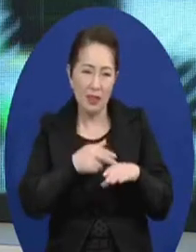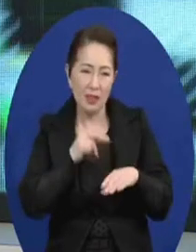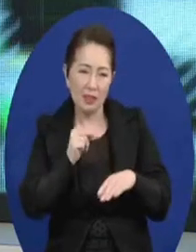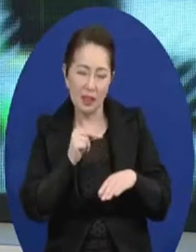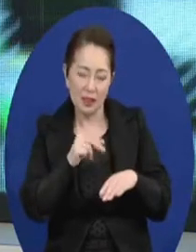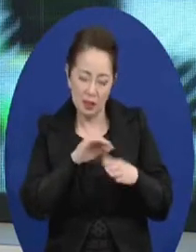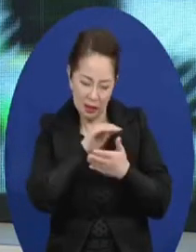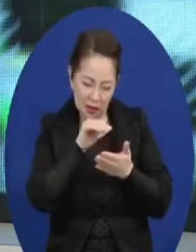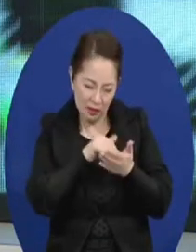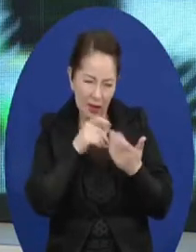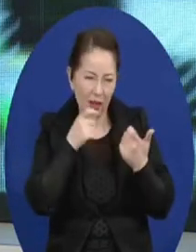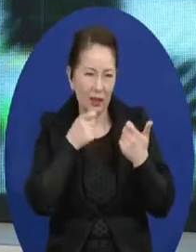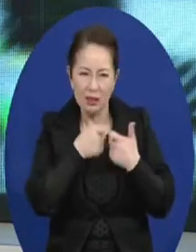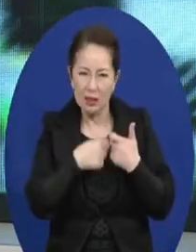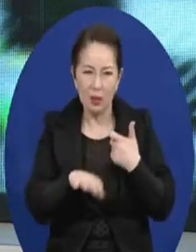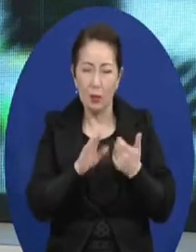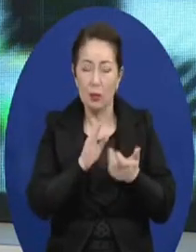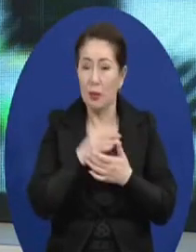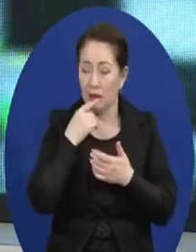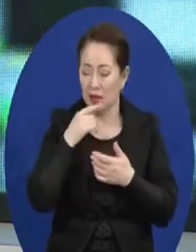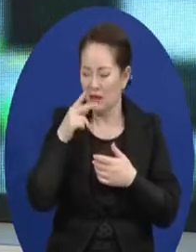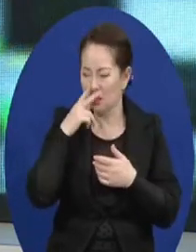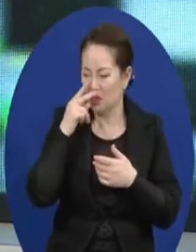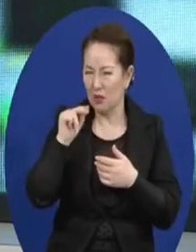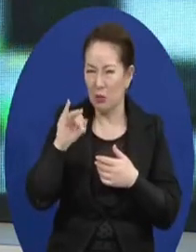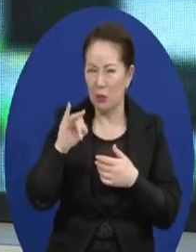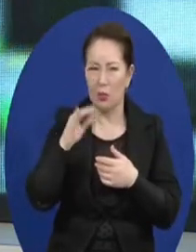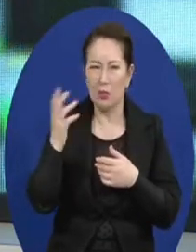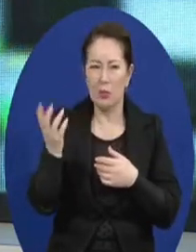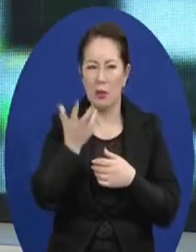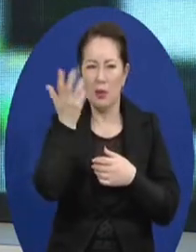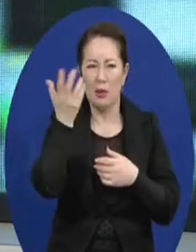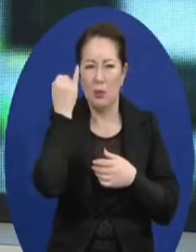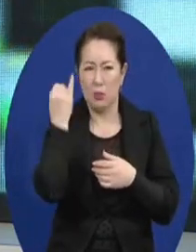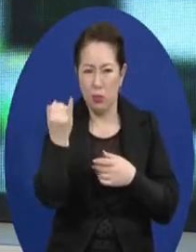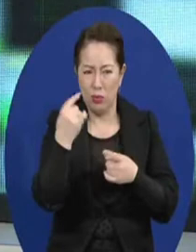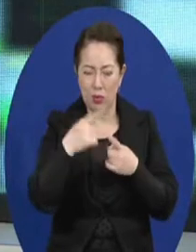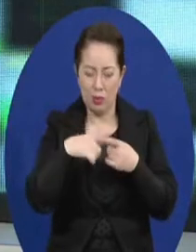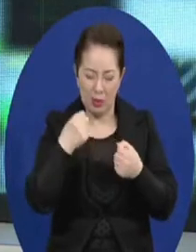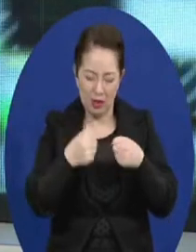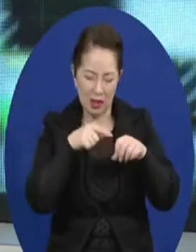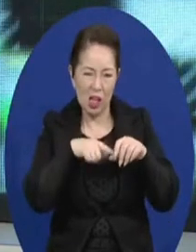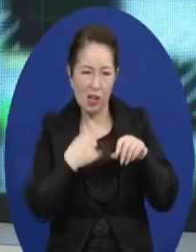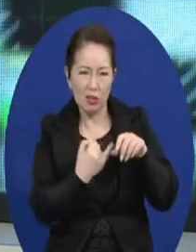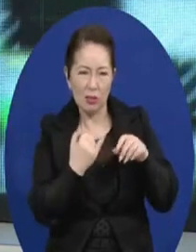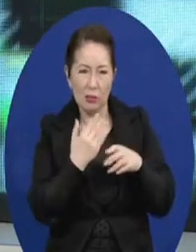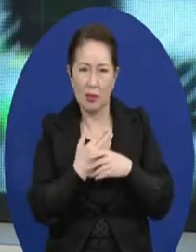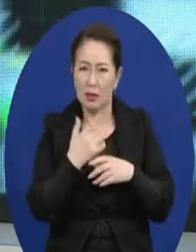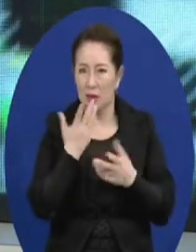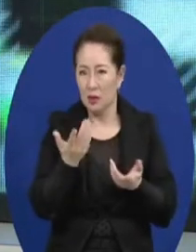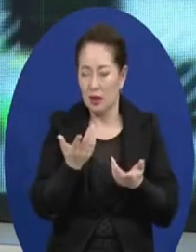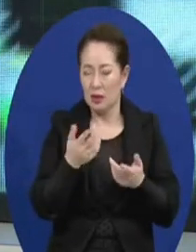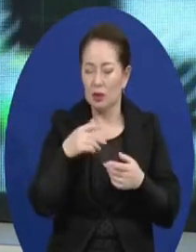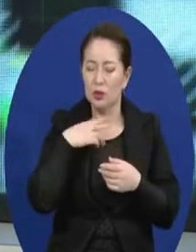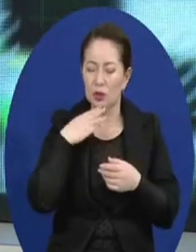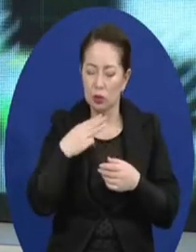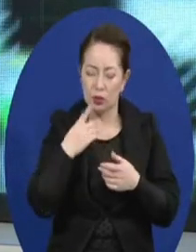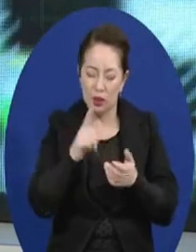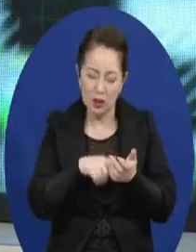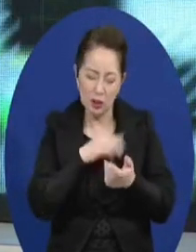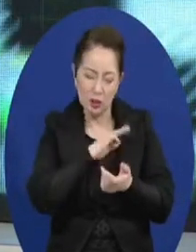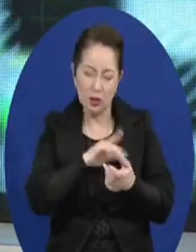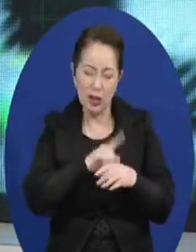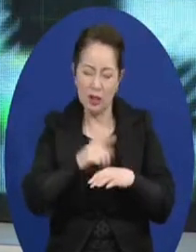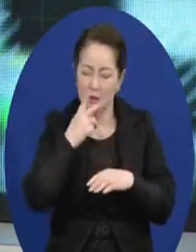чанар стандарттай хүрэхгүй байгаа талаар иргэд ярьдаг. Чанаргүй муу бензин агаар бохирдуулаад зогсохгүй автомашинд муу нөлөөтэй. Шудраг өрсөлдөөн хэрэглэгчийн төлөө